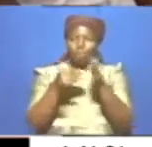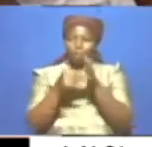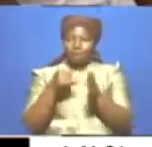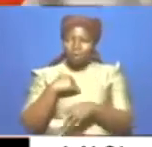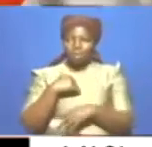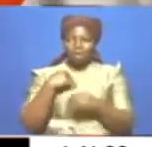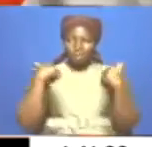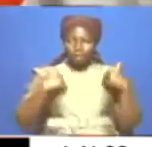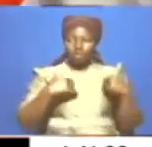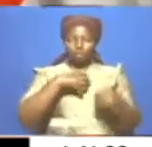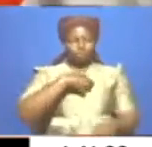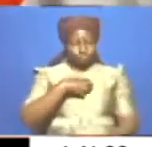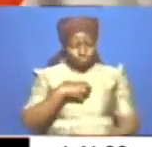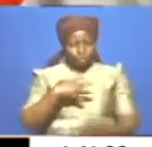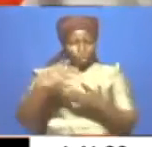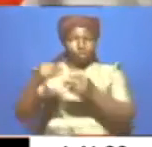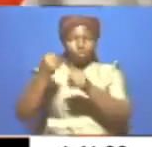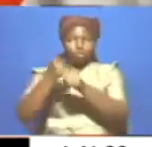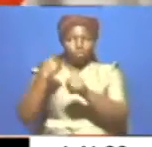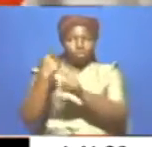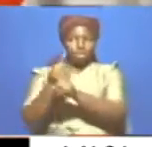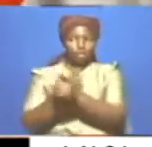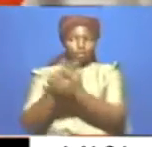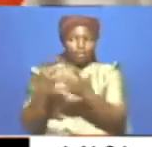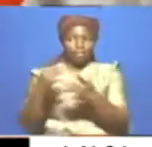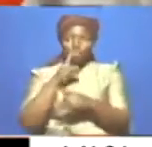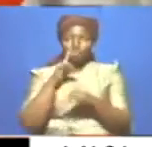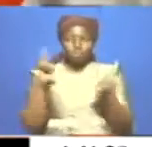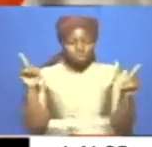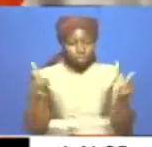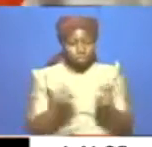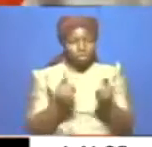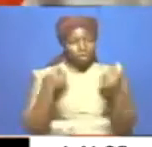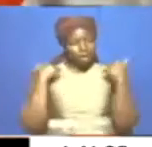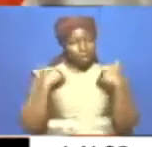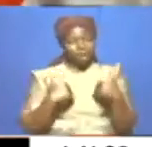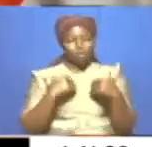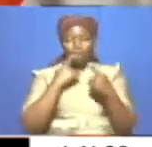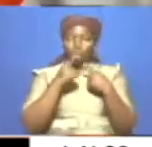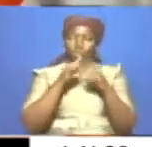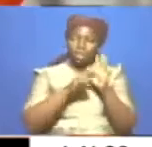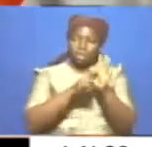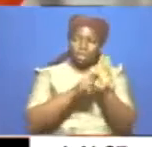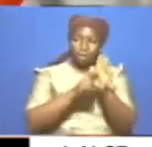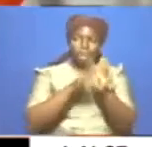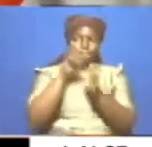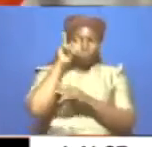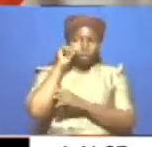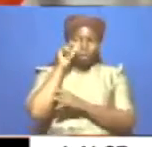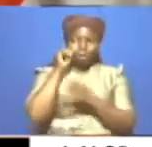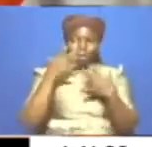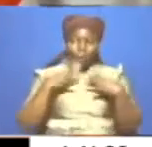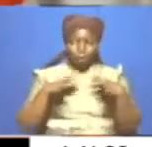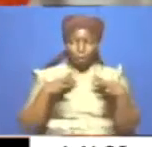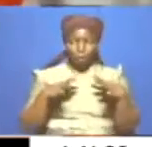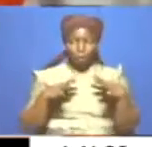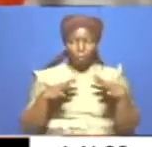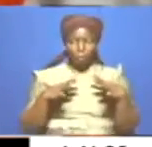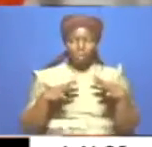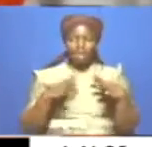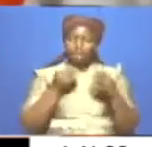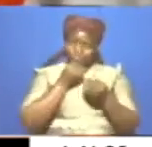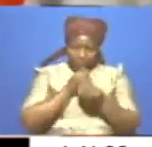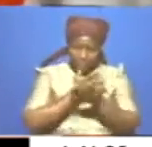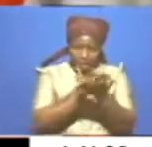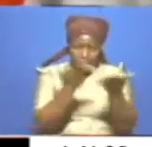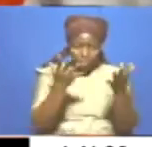niangalie mambo mengine ya kufanya. Tumelewana? So kwa fupi, I'm talking on behalf of Mombasa citizens. Nawaambia nyinyi